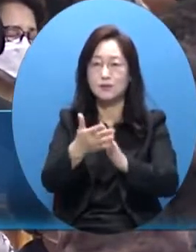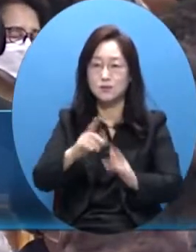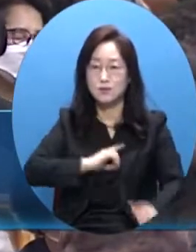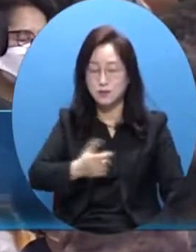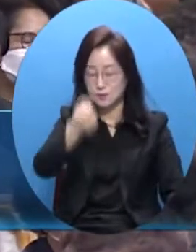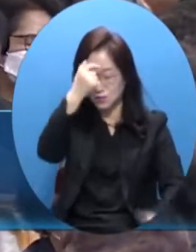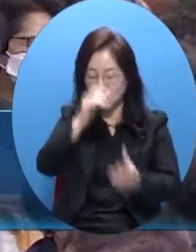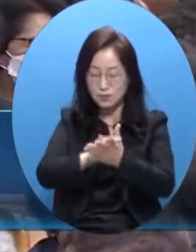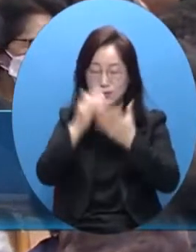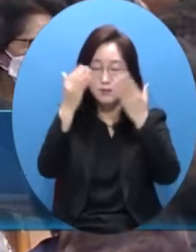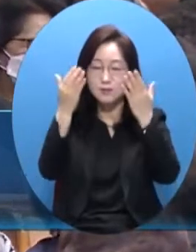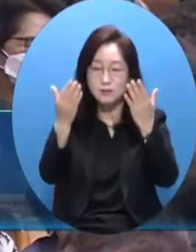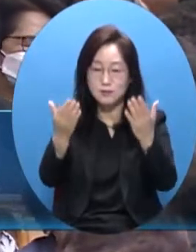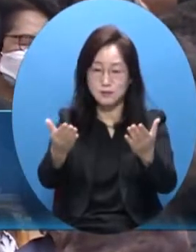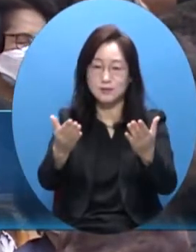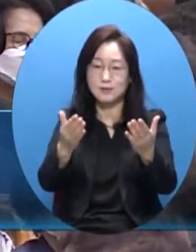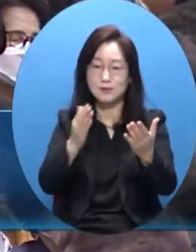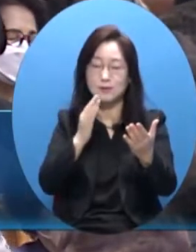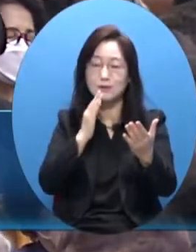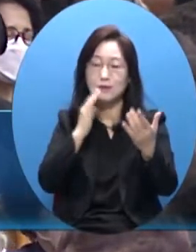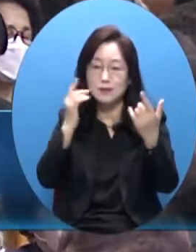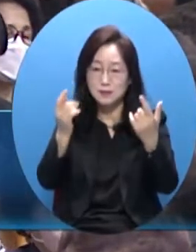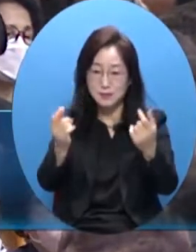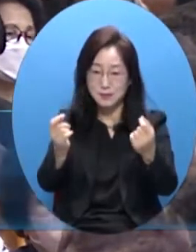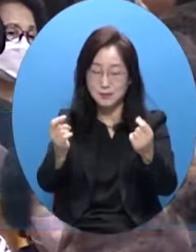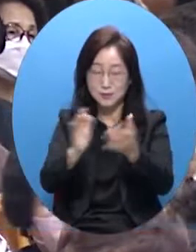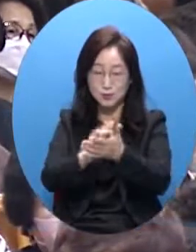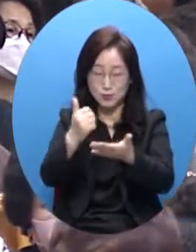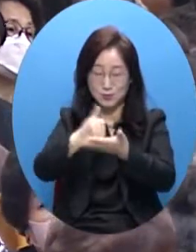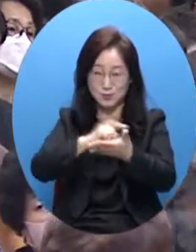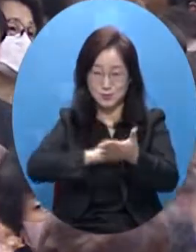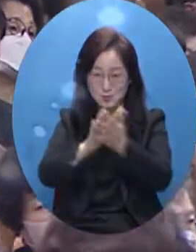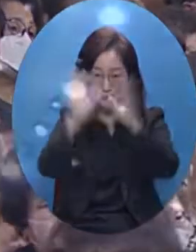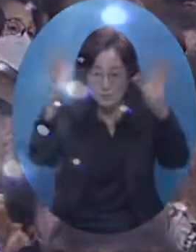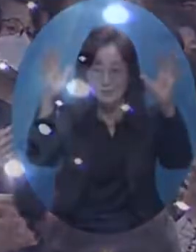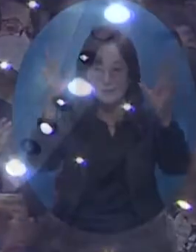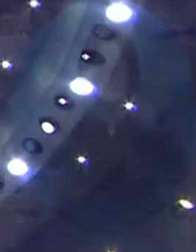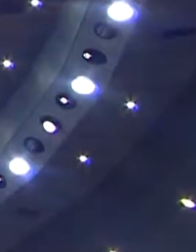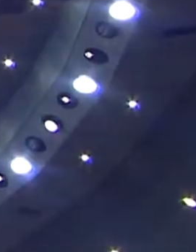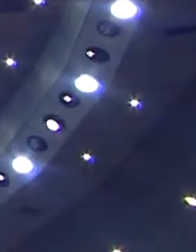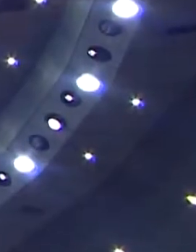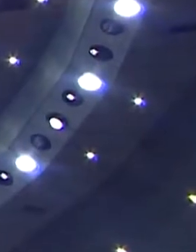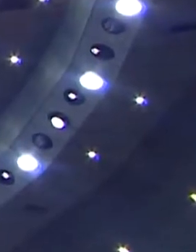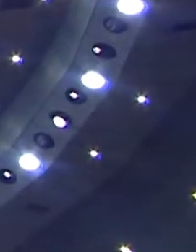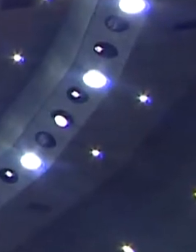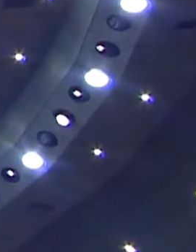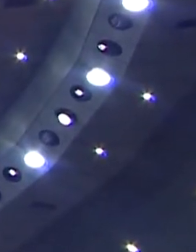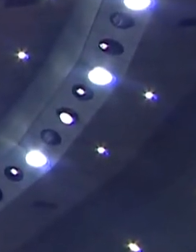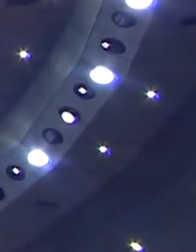예수님의 이름으로 기도드립니다. 아멘. 주님을 환영합니다.